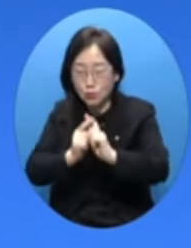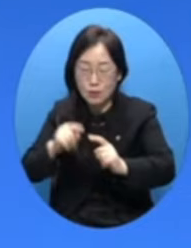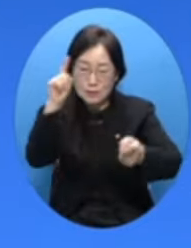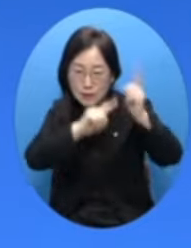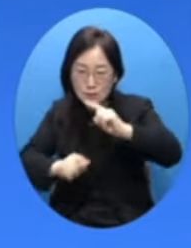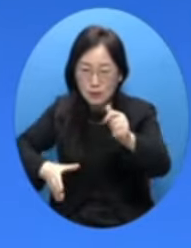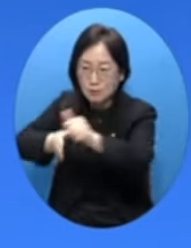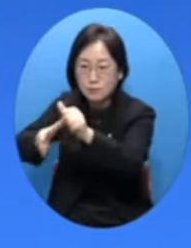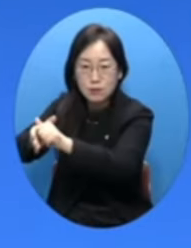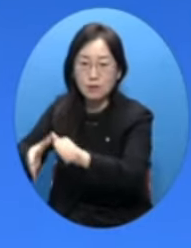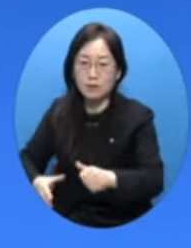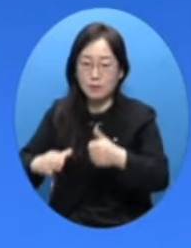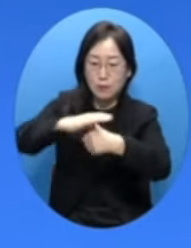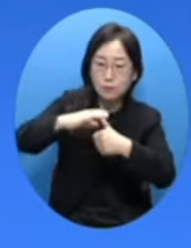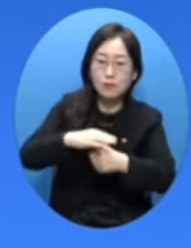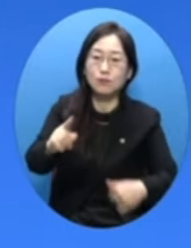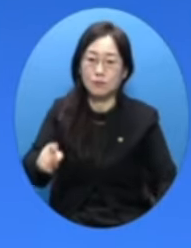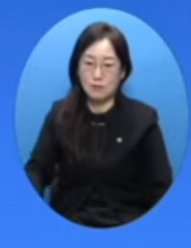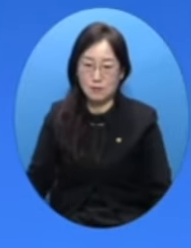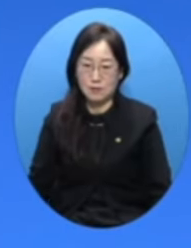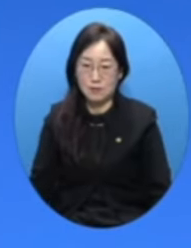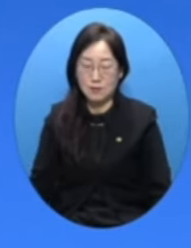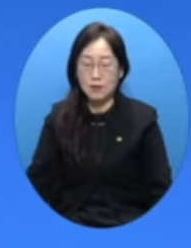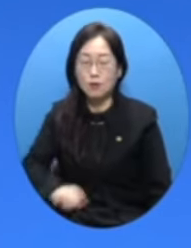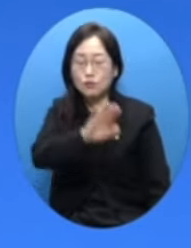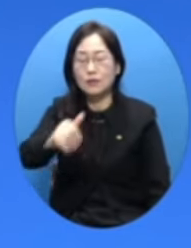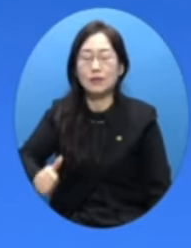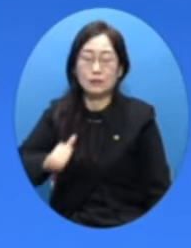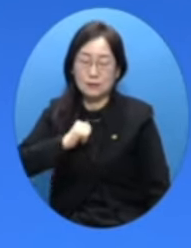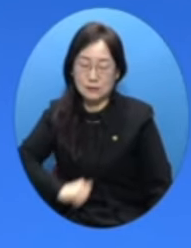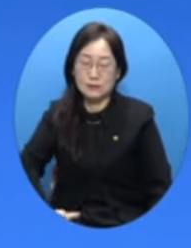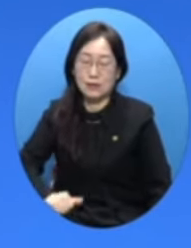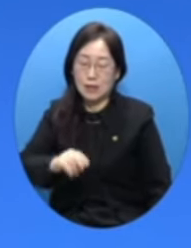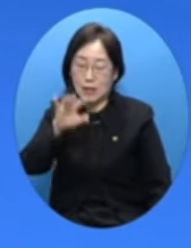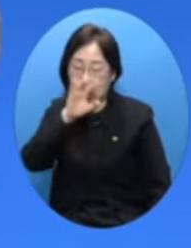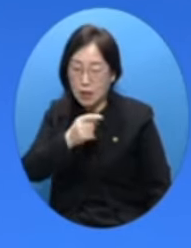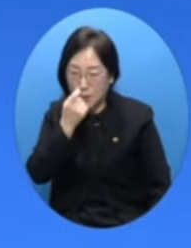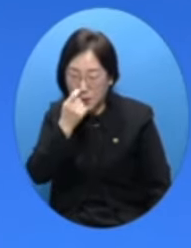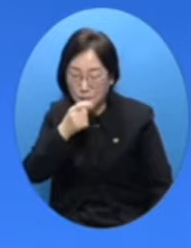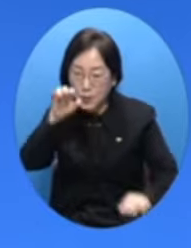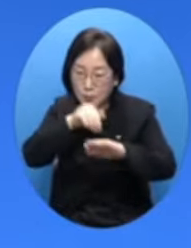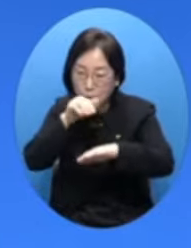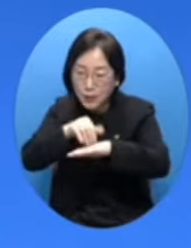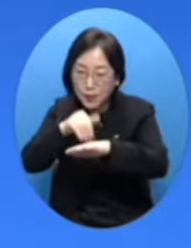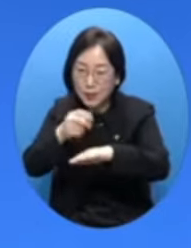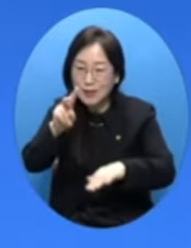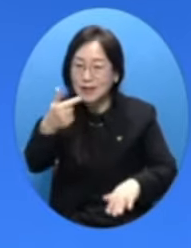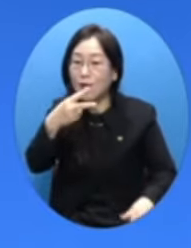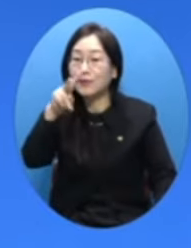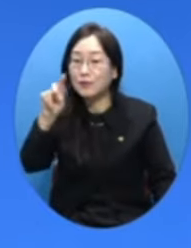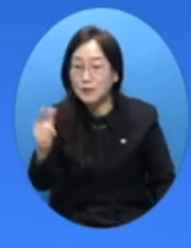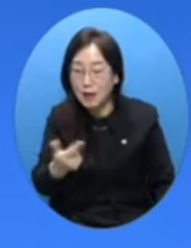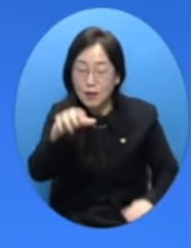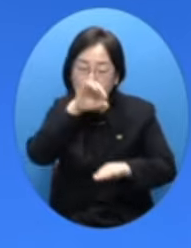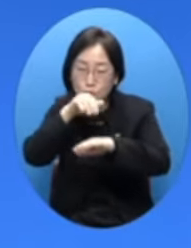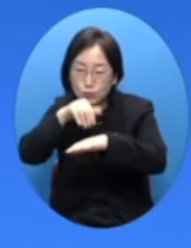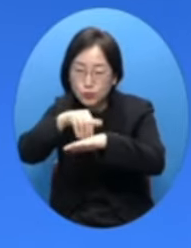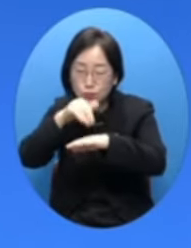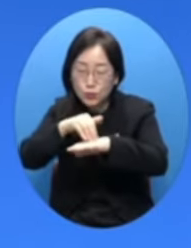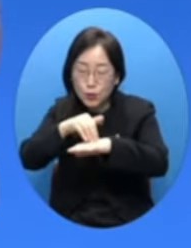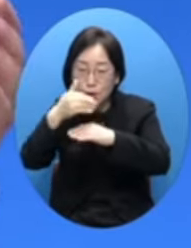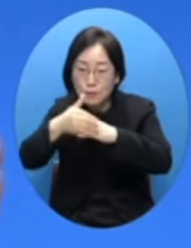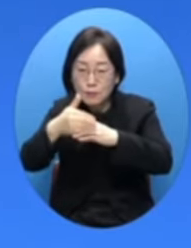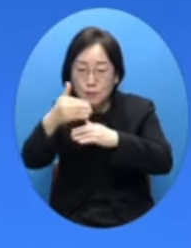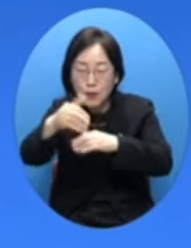받습니다. 그래서 우리가 인내를 배워야 됩니다. 인내를 배운 다음 우리가 연단을 배웁니다. 연단은 내가 다듬어지는 것입니다. 훈련받아지는 것입니다.